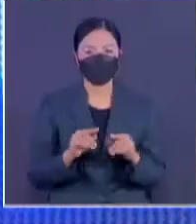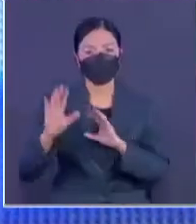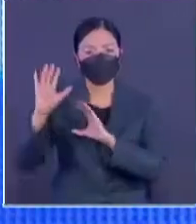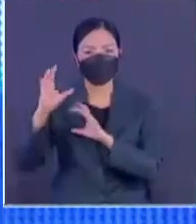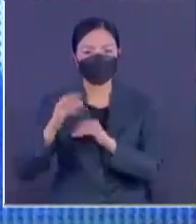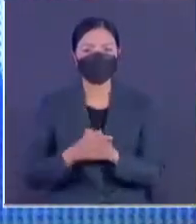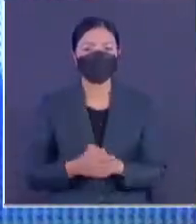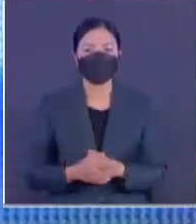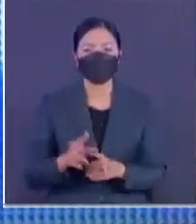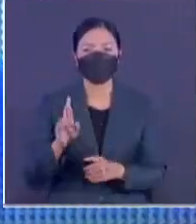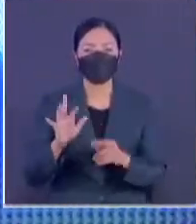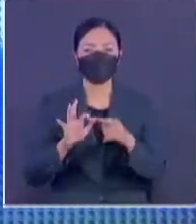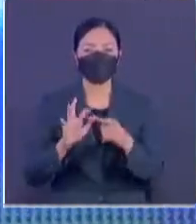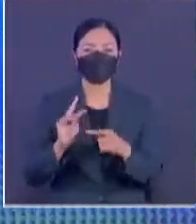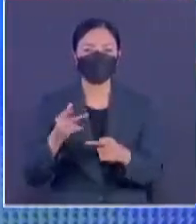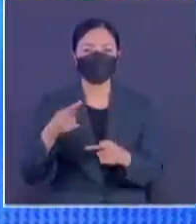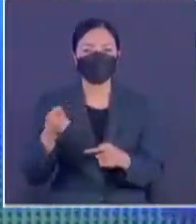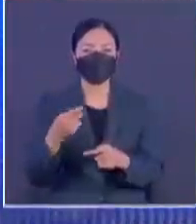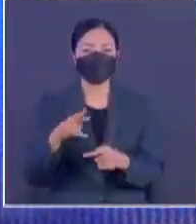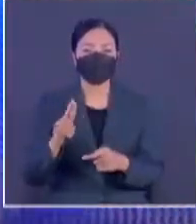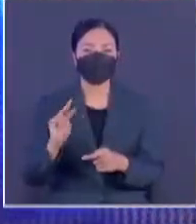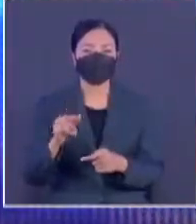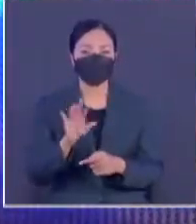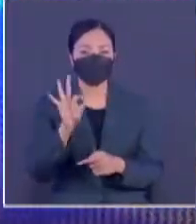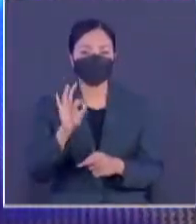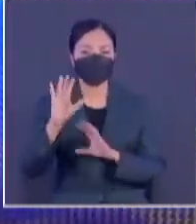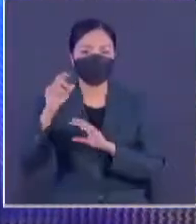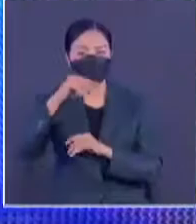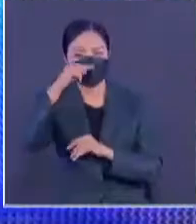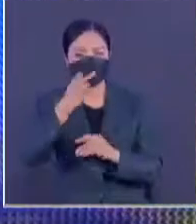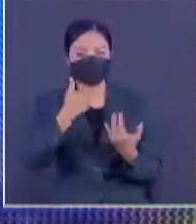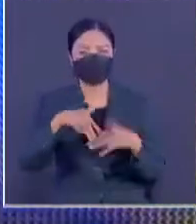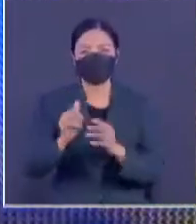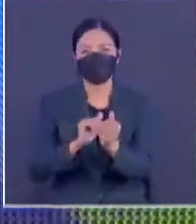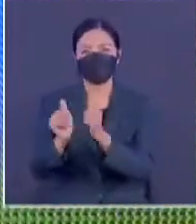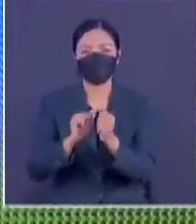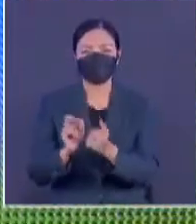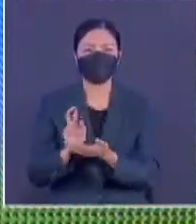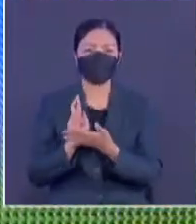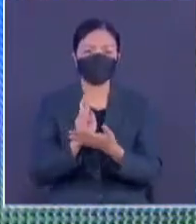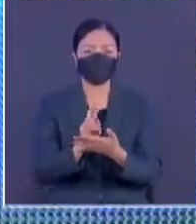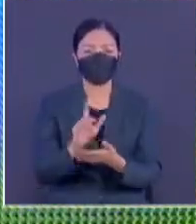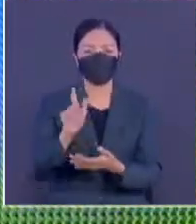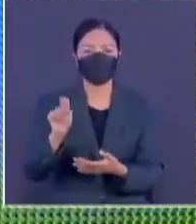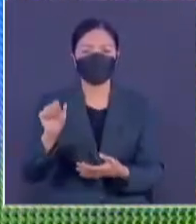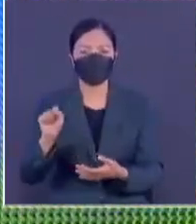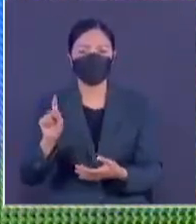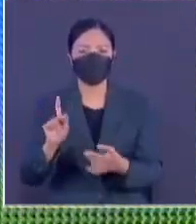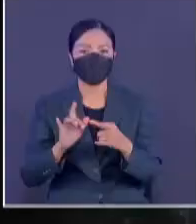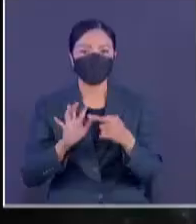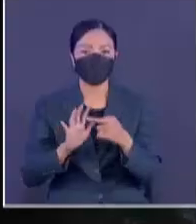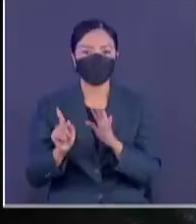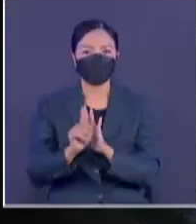ยนตร์เรื่องร่างทรงนะคะคุณผู้ชมที่ได้รับคัดเลือกให้เป็นตัวแทนหนังไทยเข้าชิงเสนอชื่อเข้าชิงรางวัลออสการ์ครั้งที่94ค่ะ